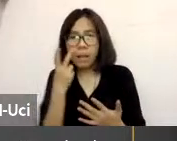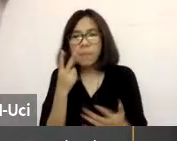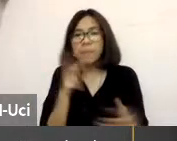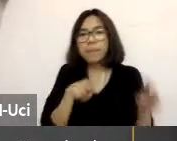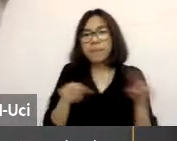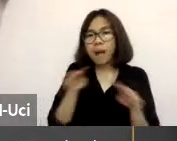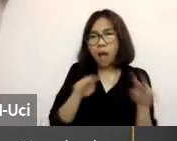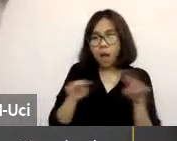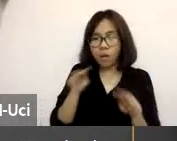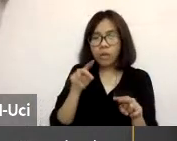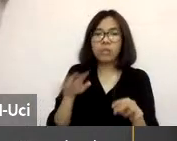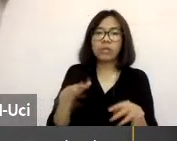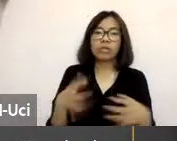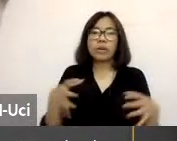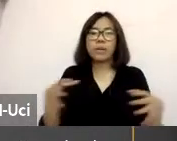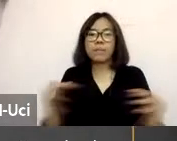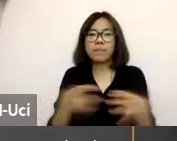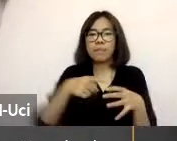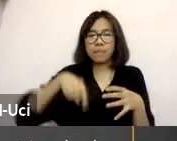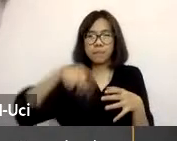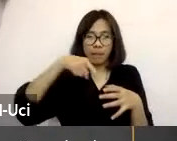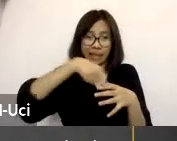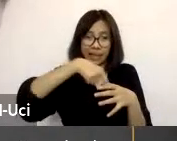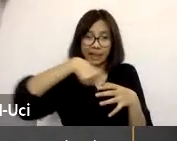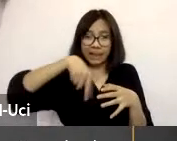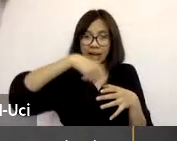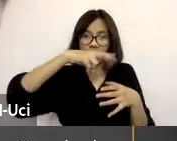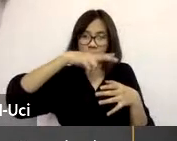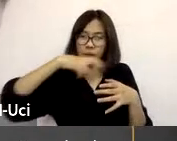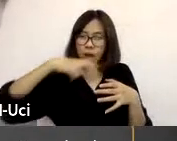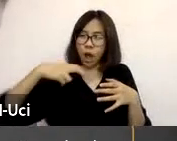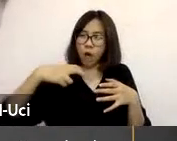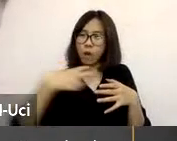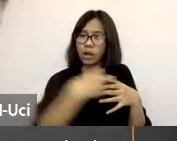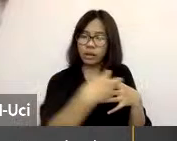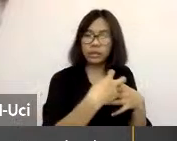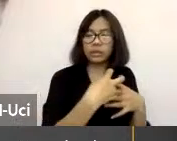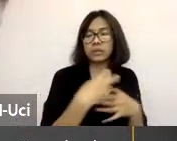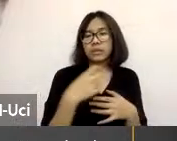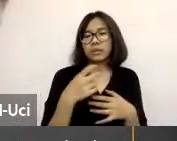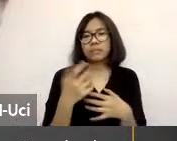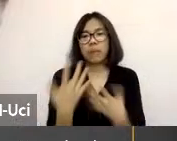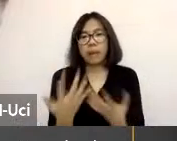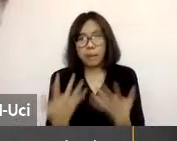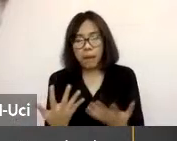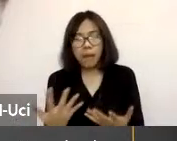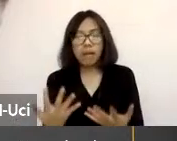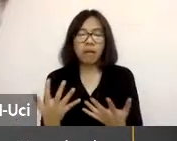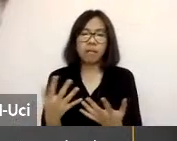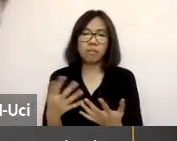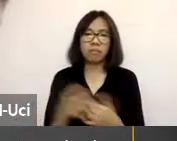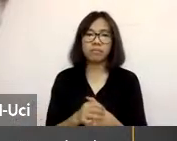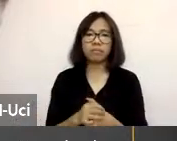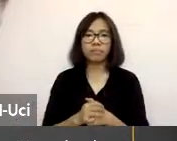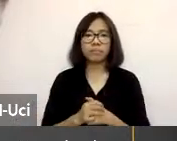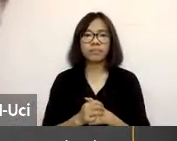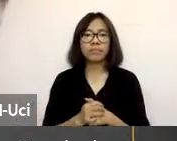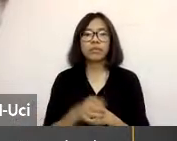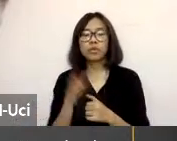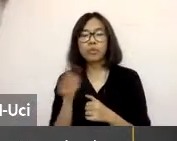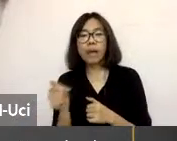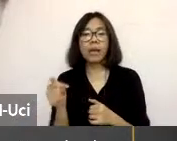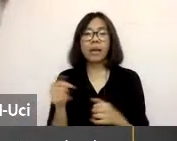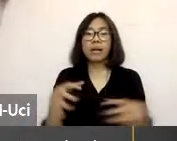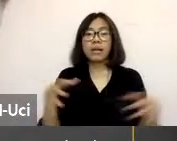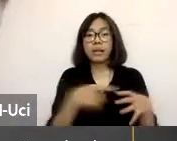pengawasan internal pembinaan di betul ke internal mereka terhadap marketpress nya untuk menjual